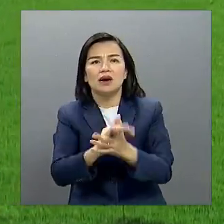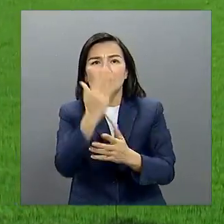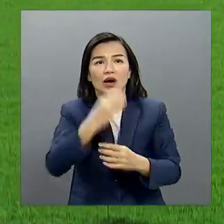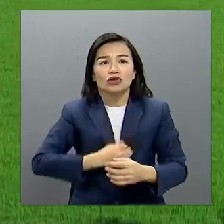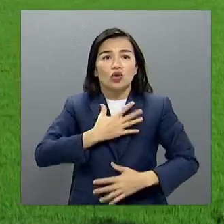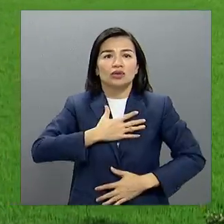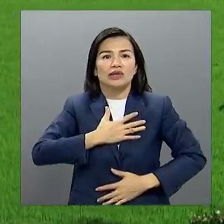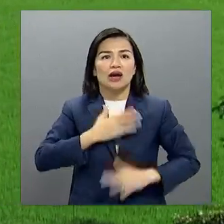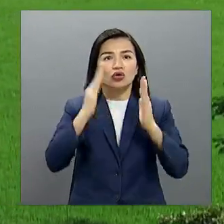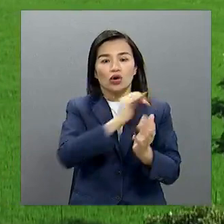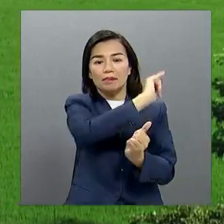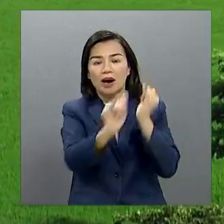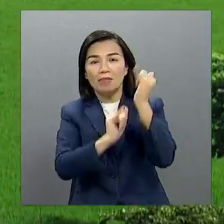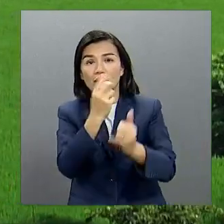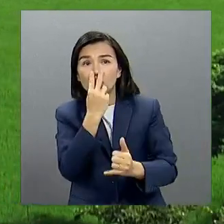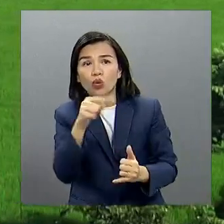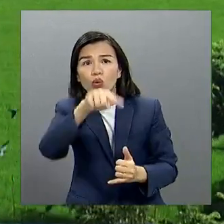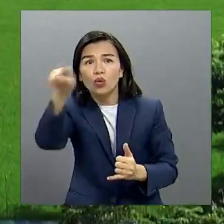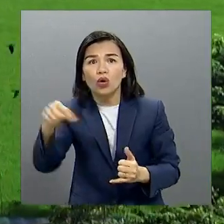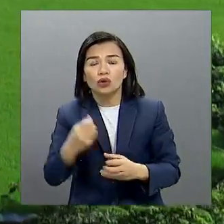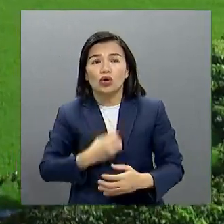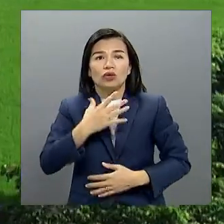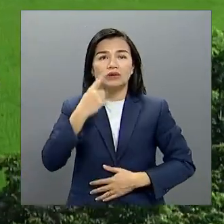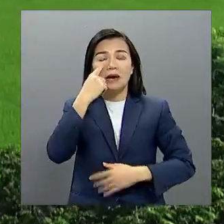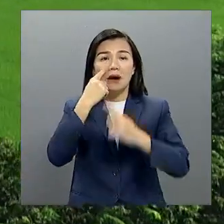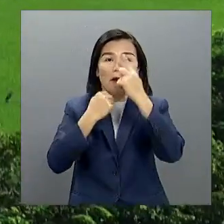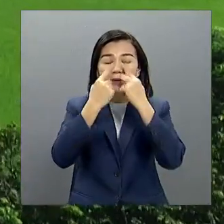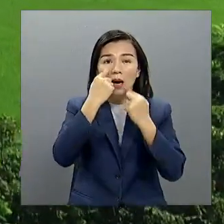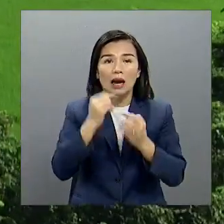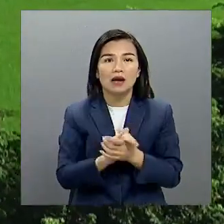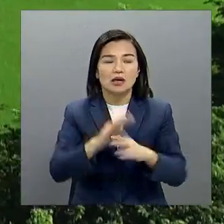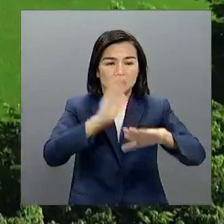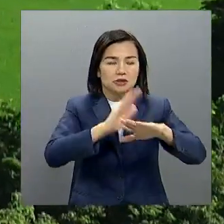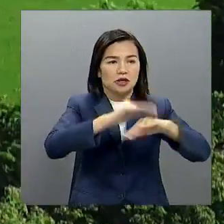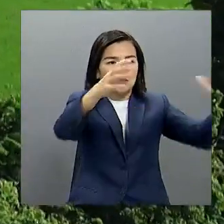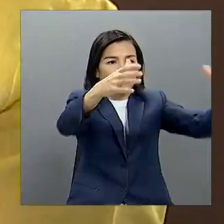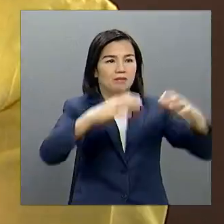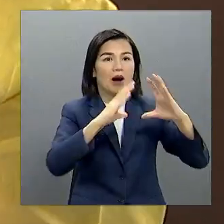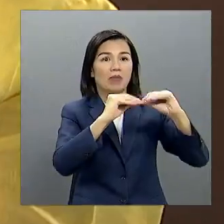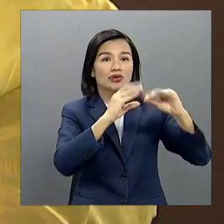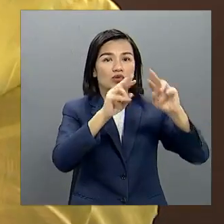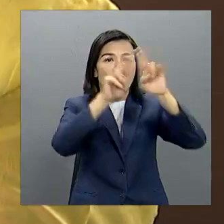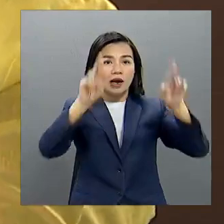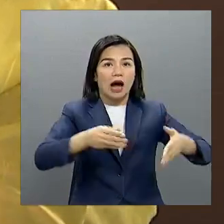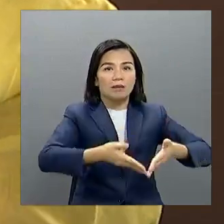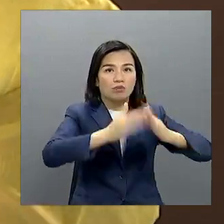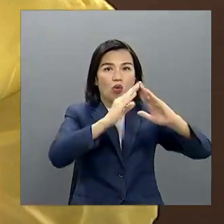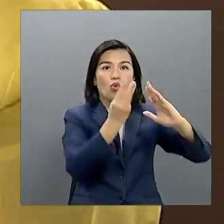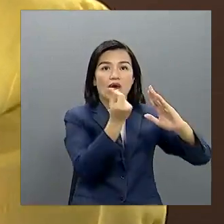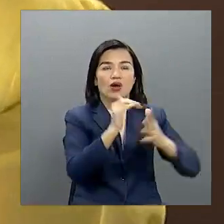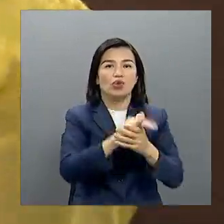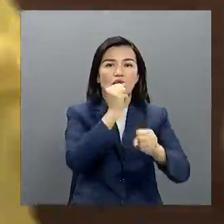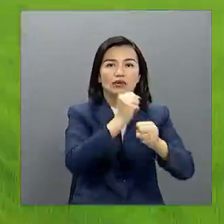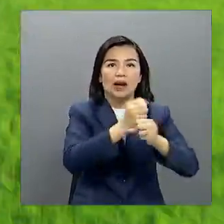ทุ่งนาเนี่ยหรอขนาดนี้หรอเรียกประชุมเลยเนรมิตร้านค้าขึ้นอย่างโดยไวป้าต้อยสร้างขึ้นมาเติมขึ้นมาจ